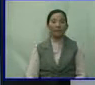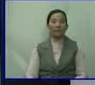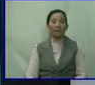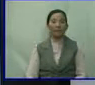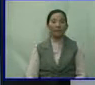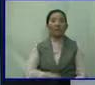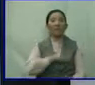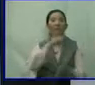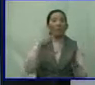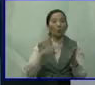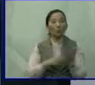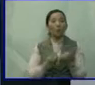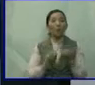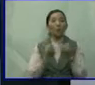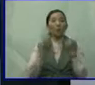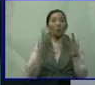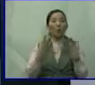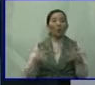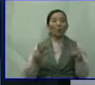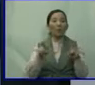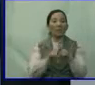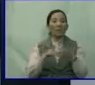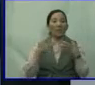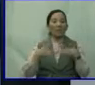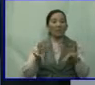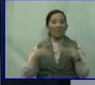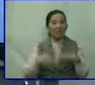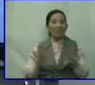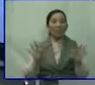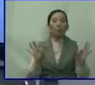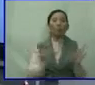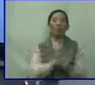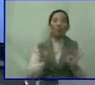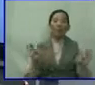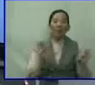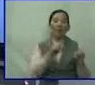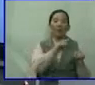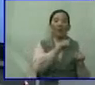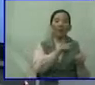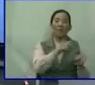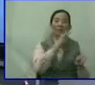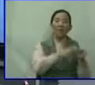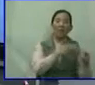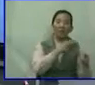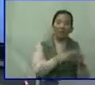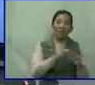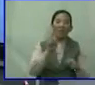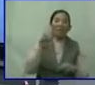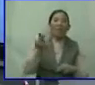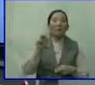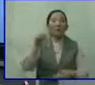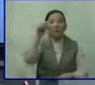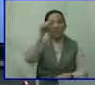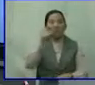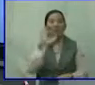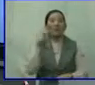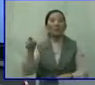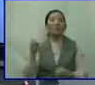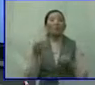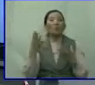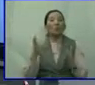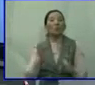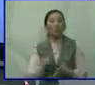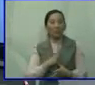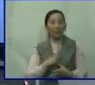Вопрос. Сколько компакт-дисков музыкальная группа «Металлисты» продала в апреле? Обратите